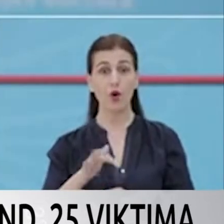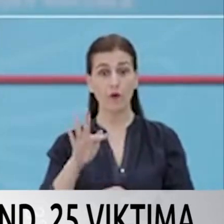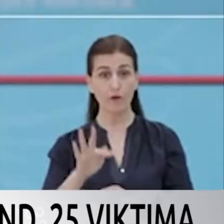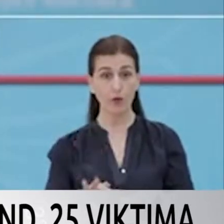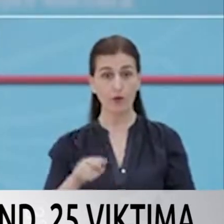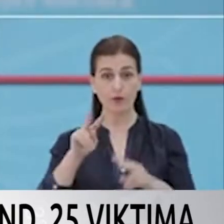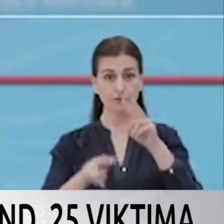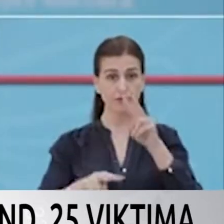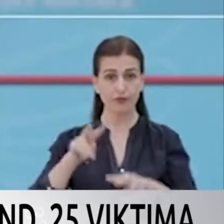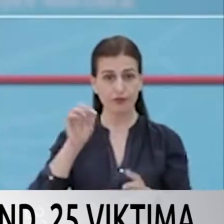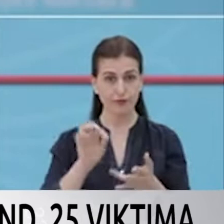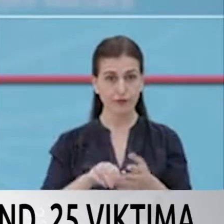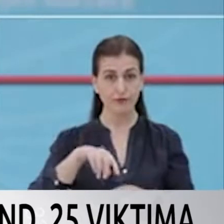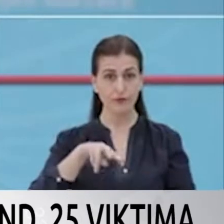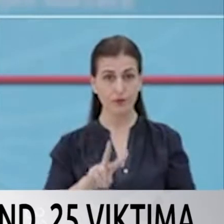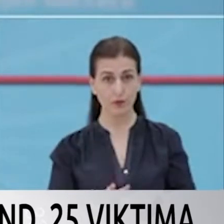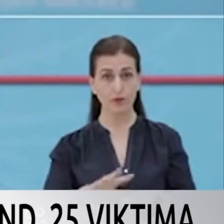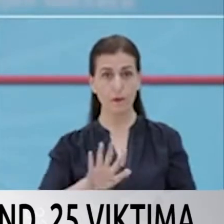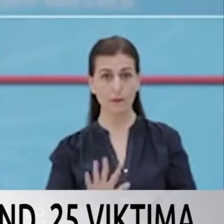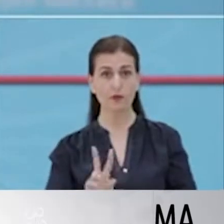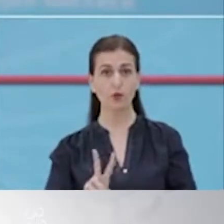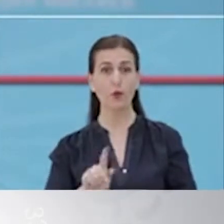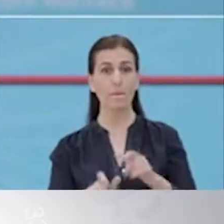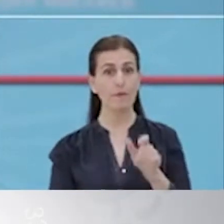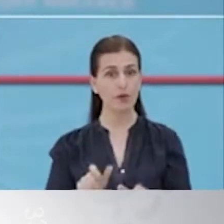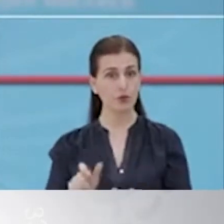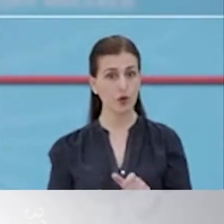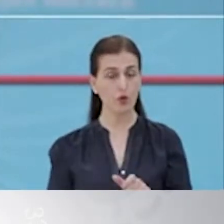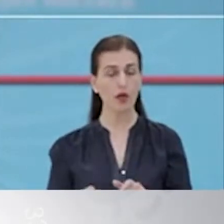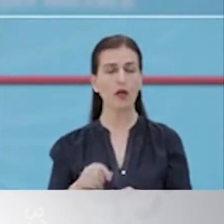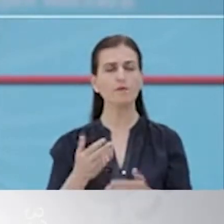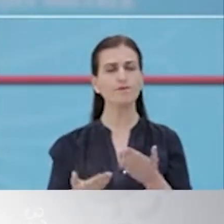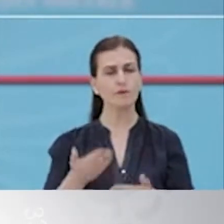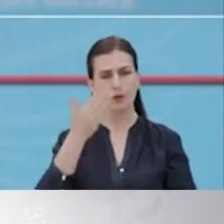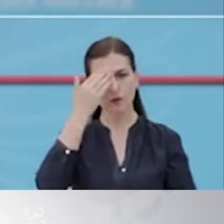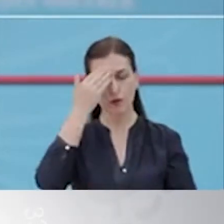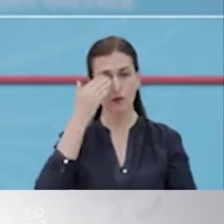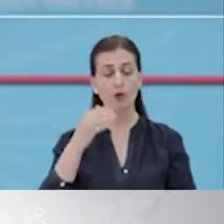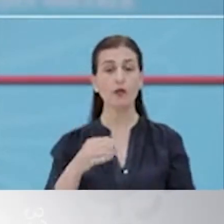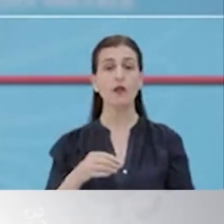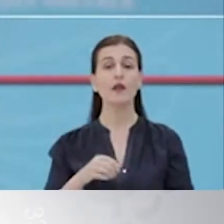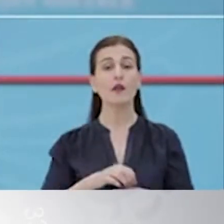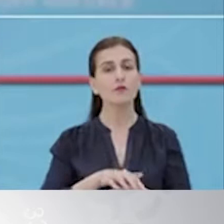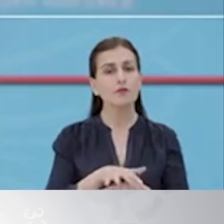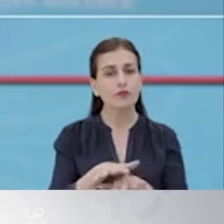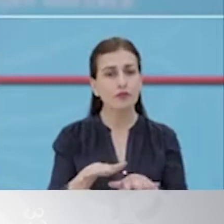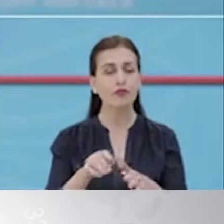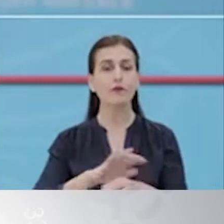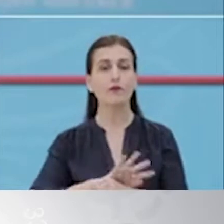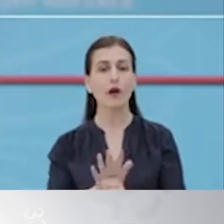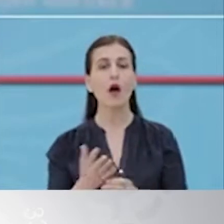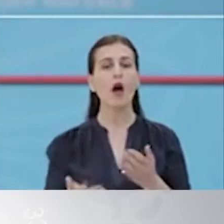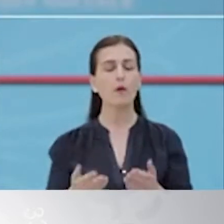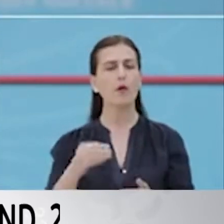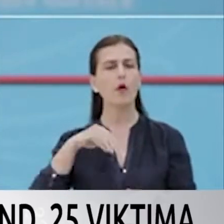orëve janë testuar gjithsej 252 persona të dyshuar si bartës të këti virusi ose